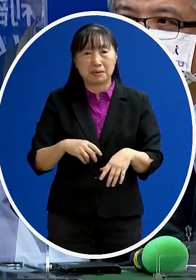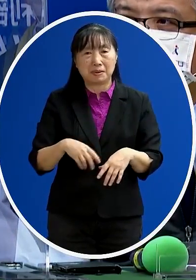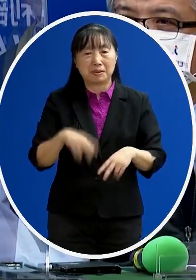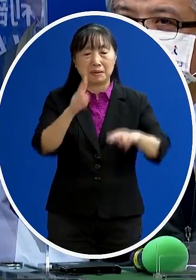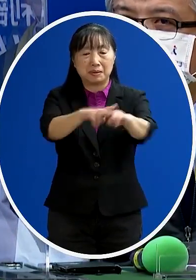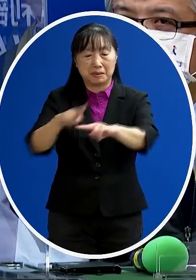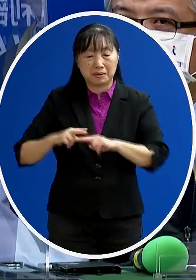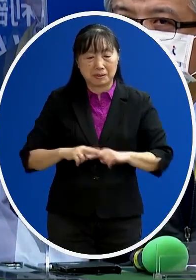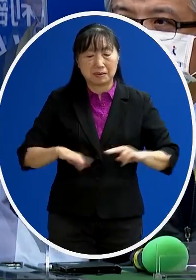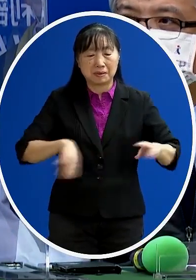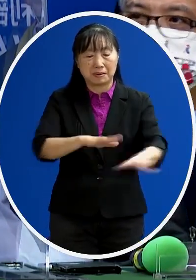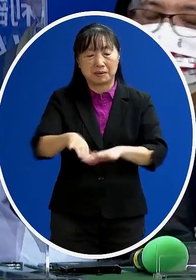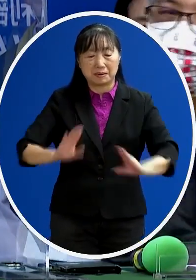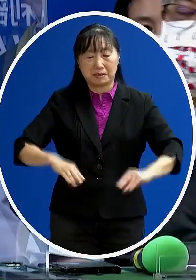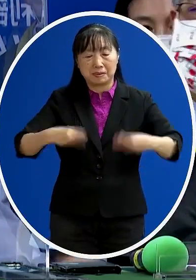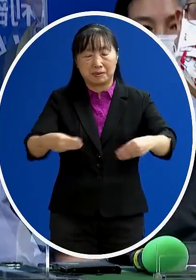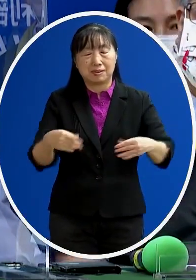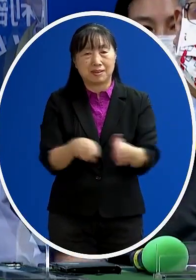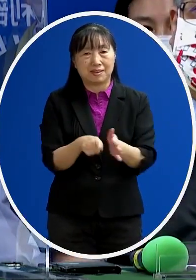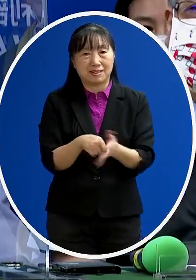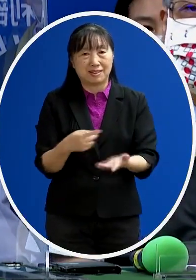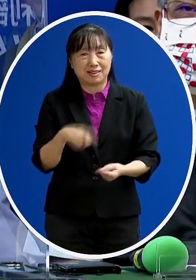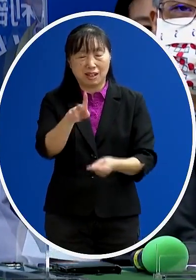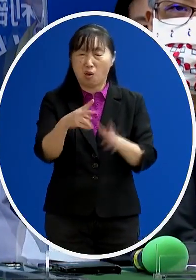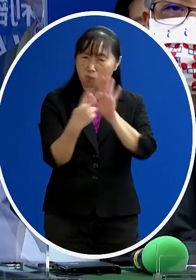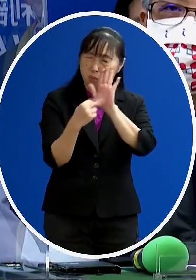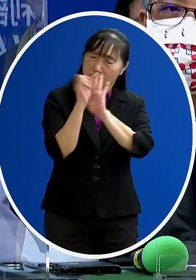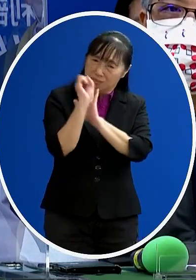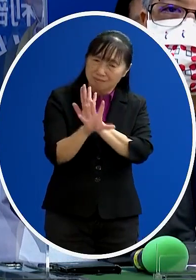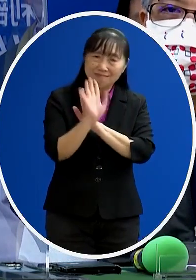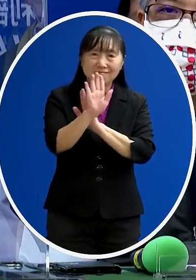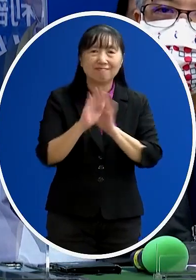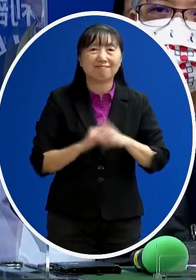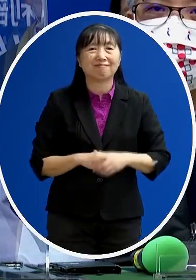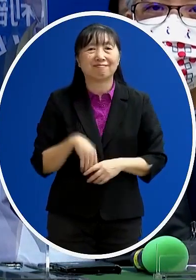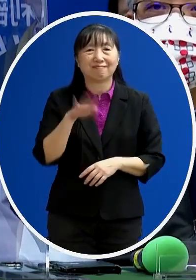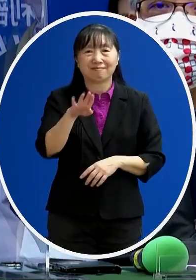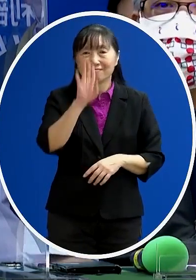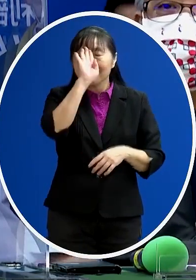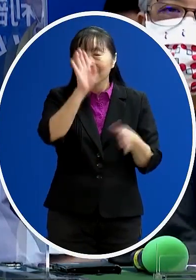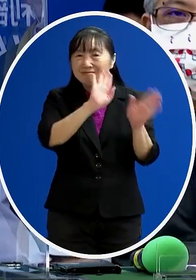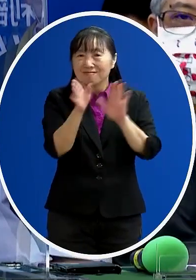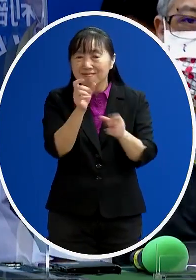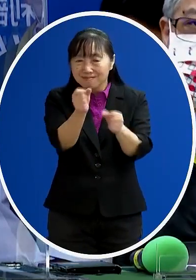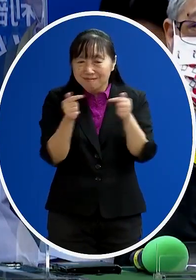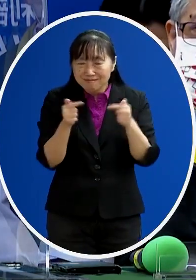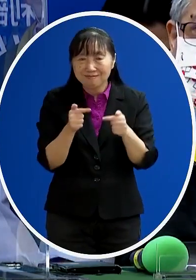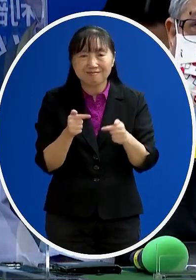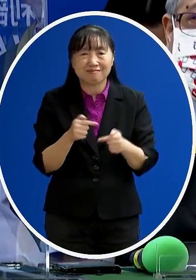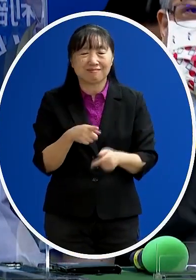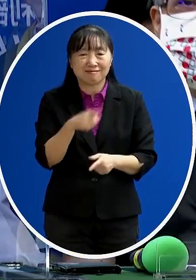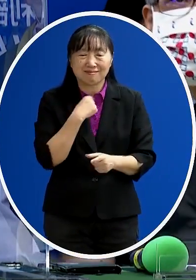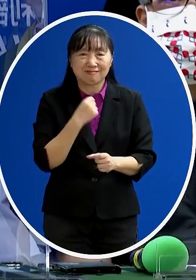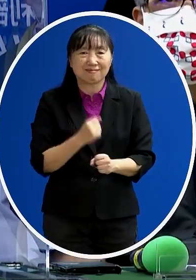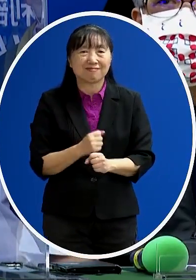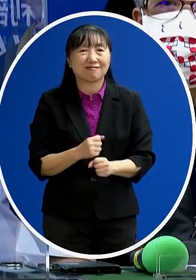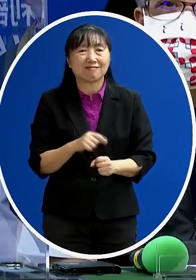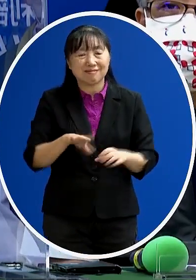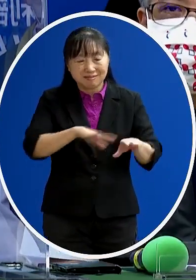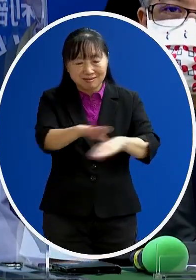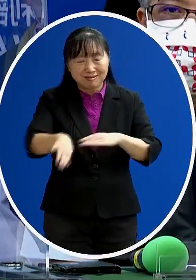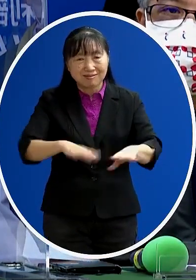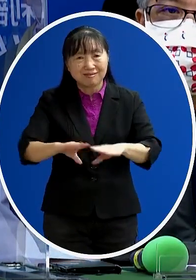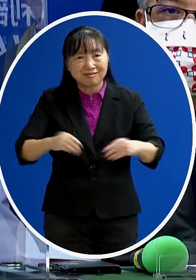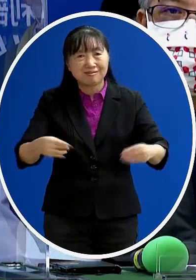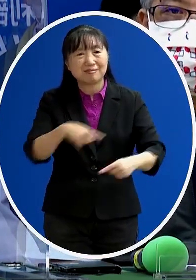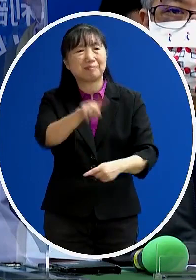事件嘛。那因为那时候有跟大家说明，因为那时候疫情也比较严峻，那打麻将